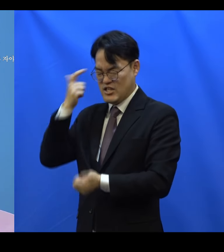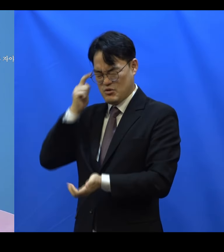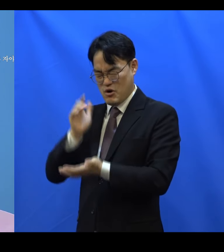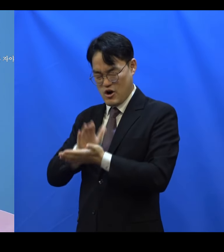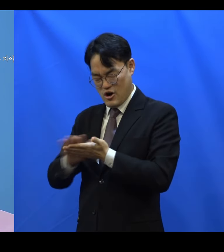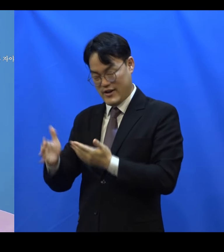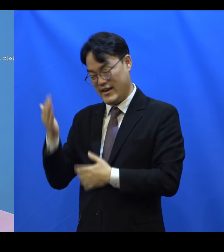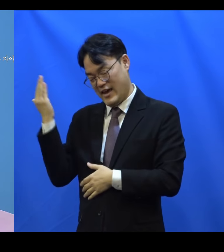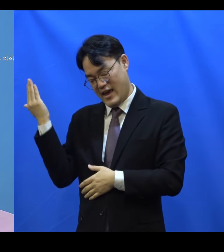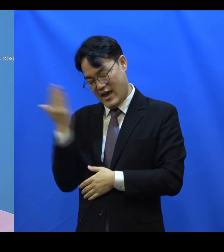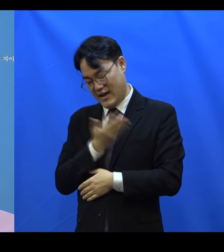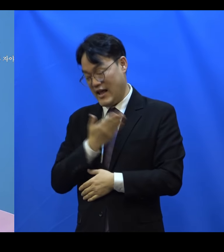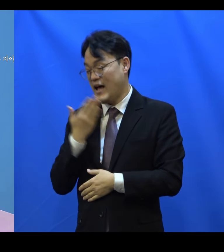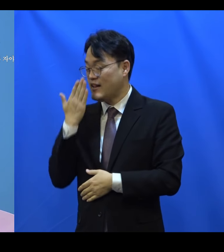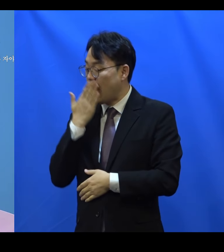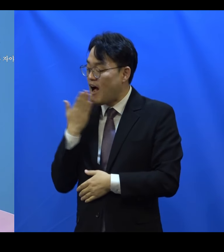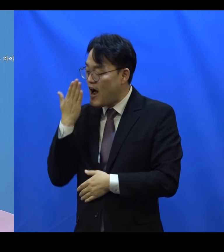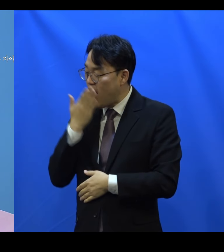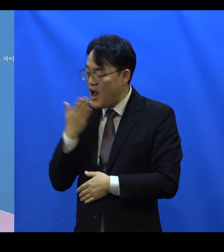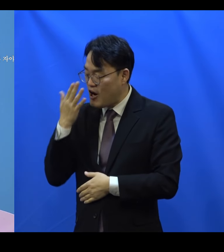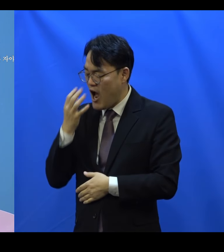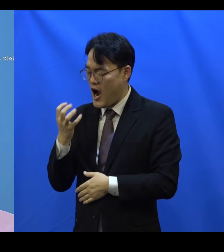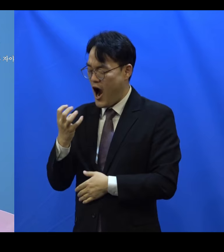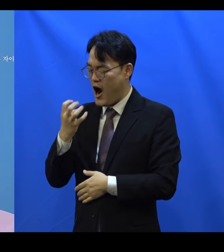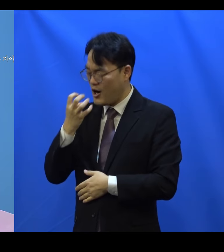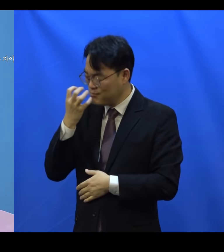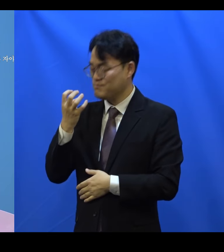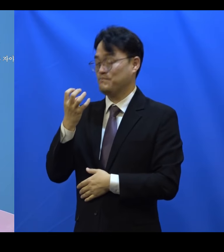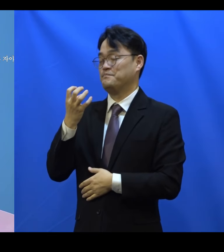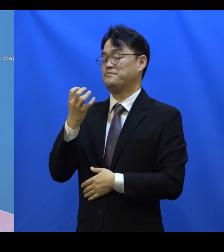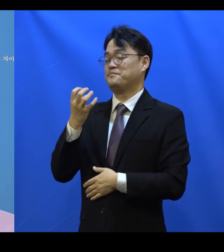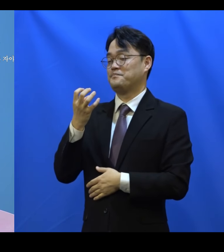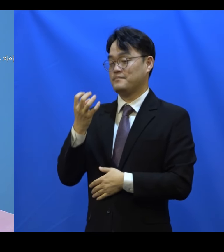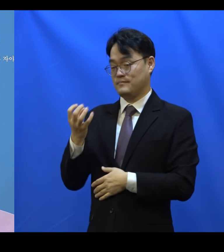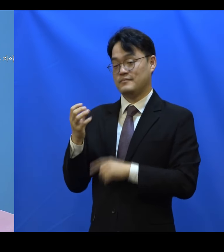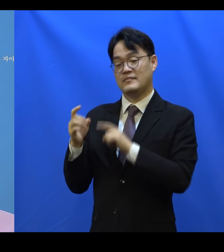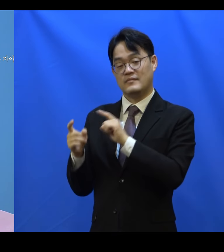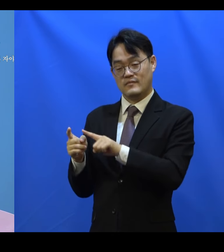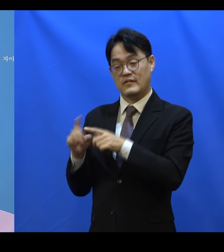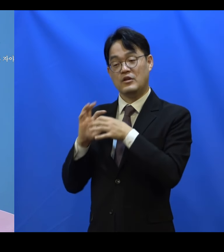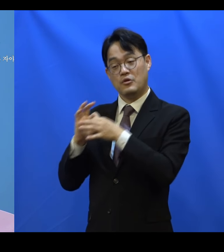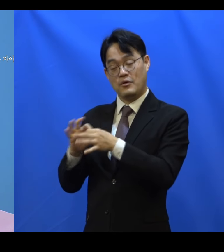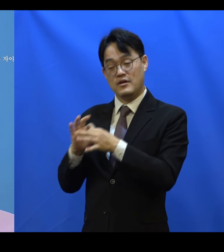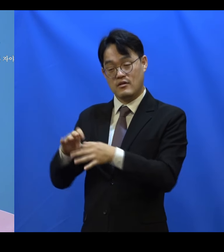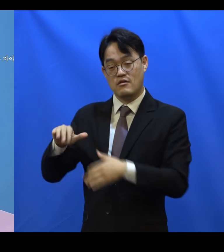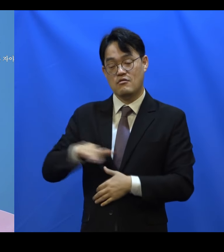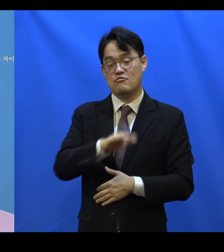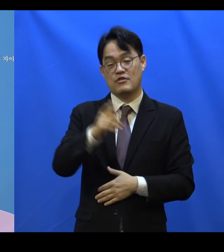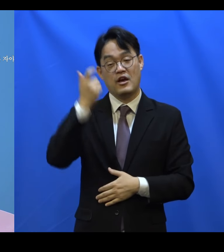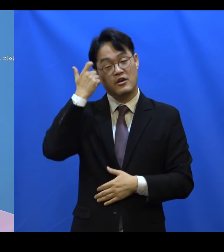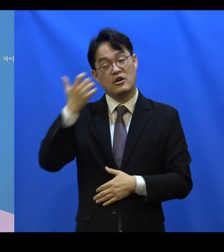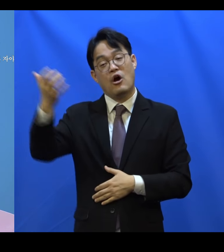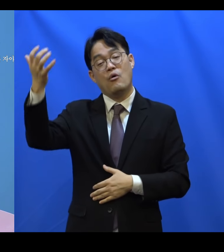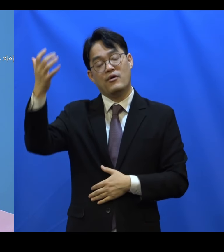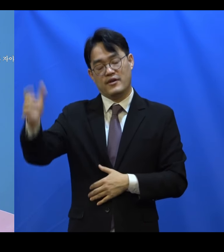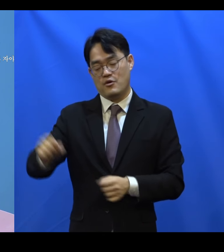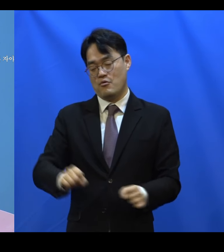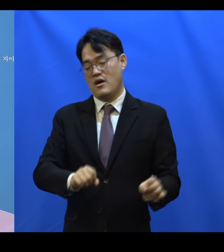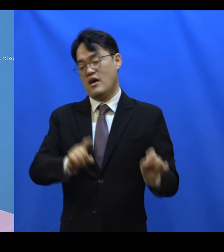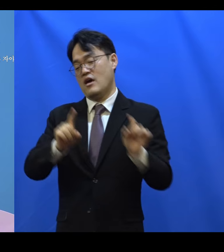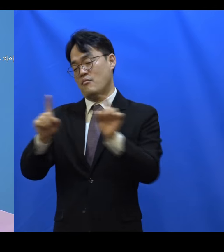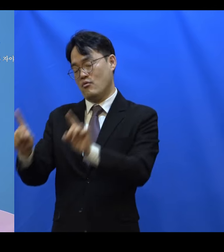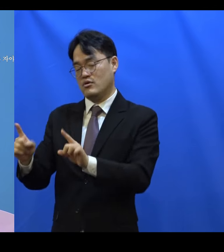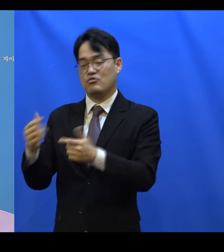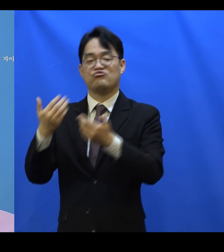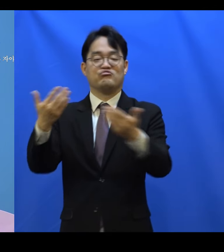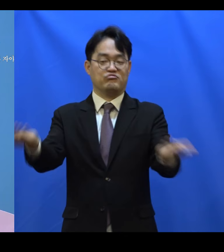풍부한 즙과 달콤한 열매는 우리의 영혼을 회복시켜주는 거예요. 그리스도는 우리의 삶에 활력과 기쁨을